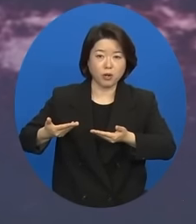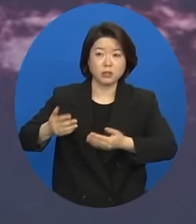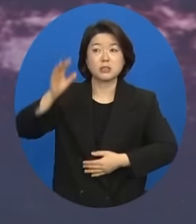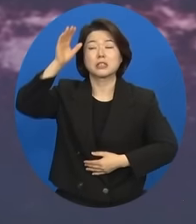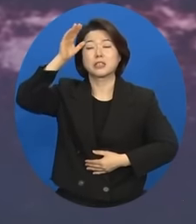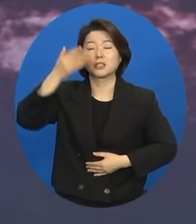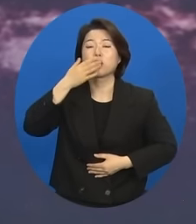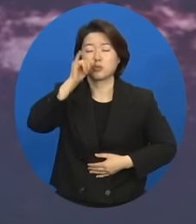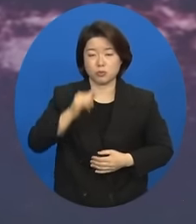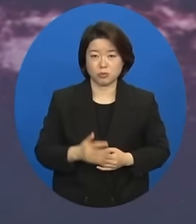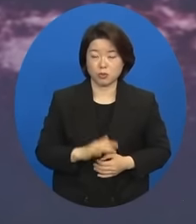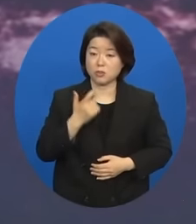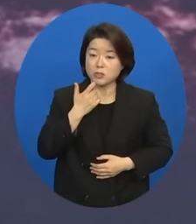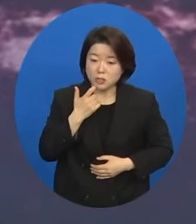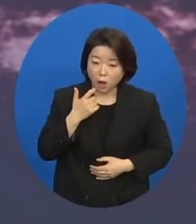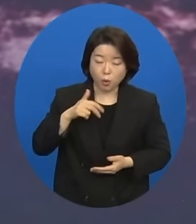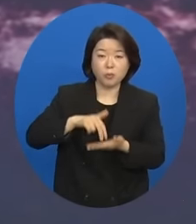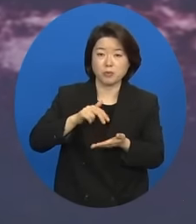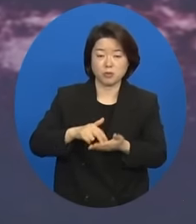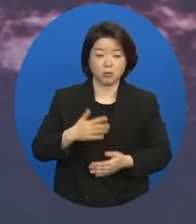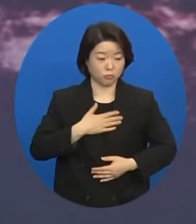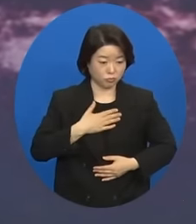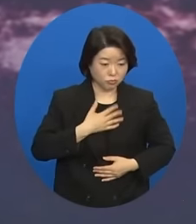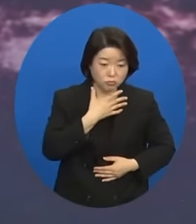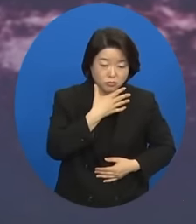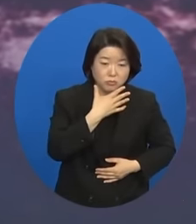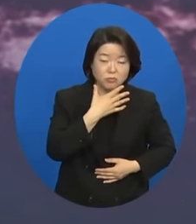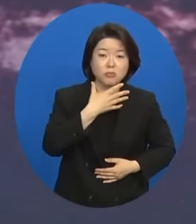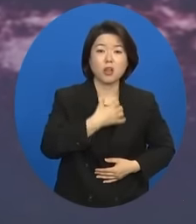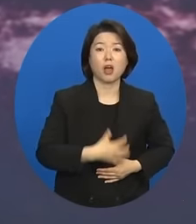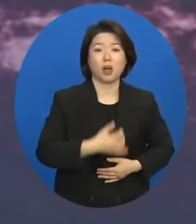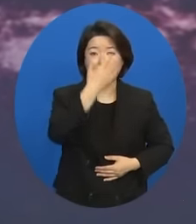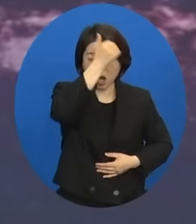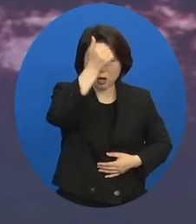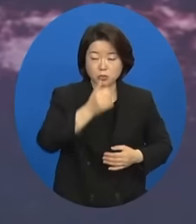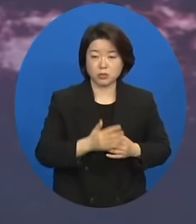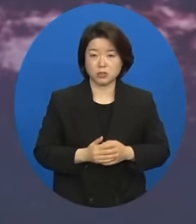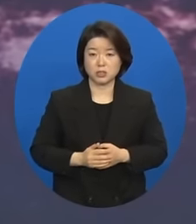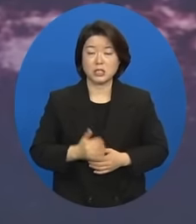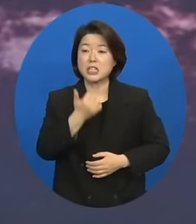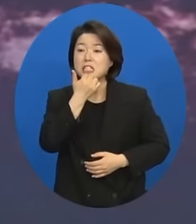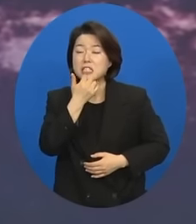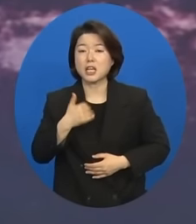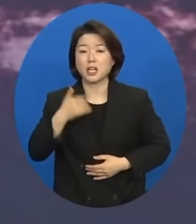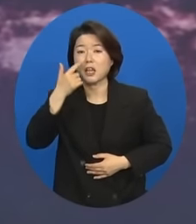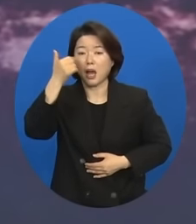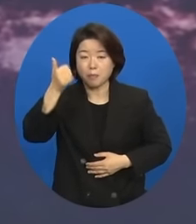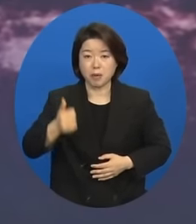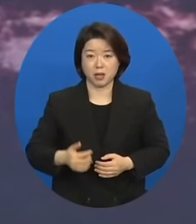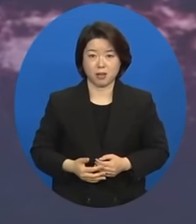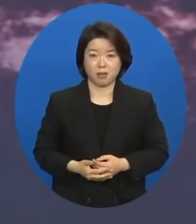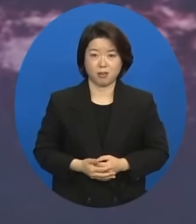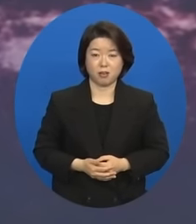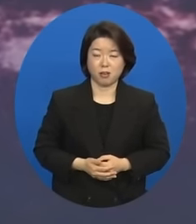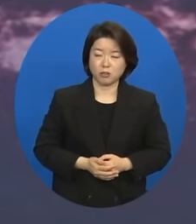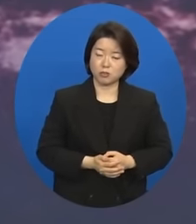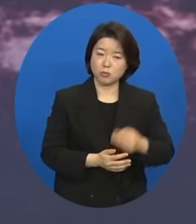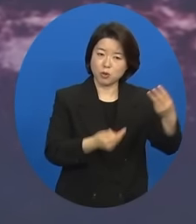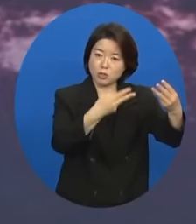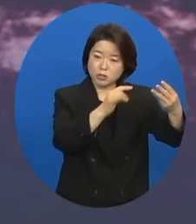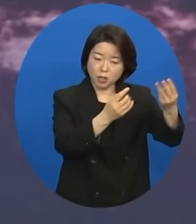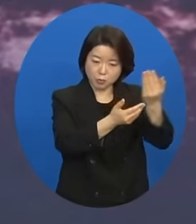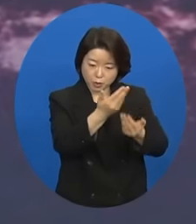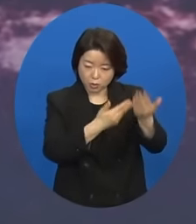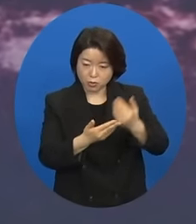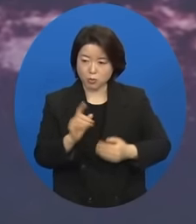입장에서 아 내 할아버지가 아이고 이삭 아버지가 3대 정도면 뭔가 좀 길이 열려야 되지 않겠나 생각하지